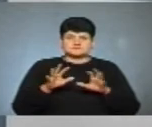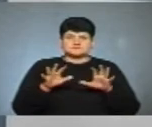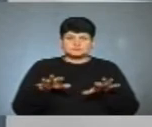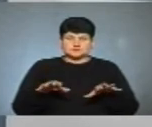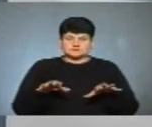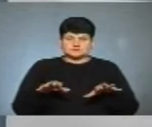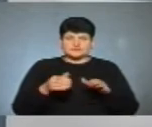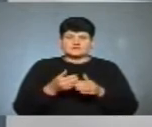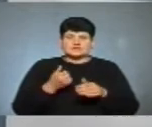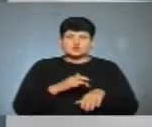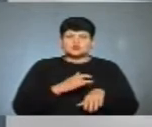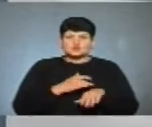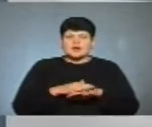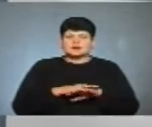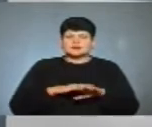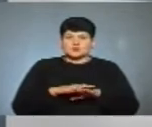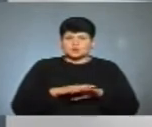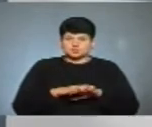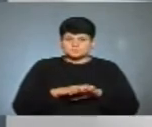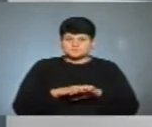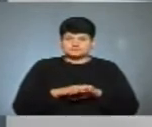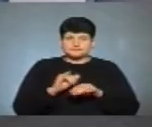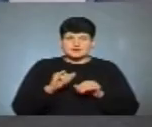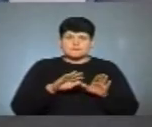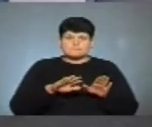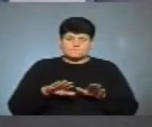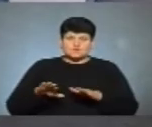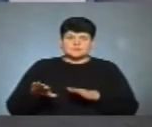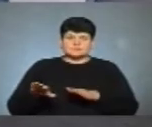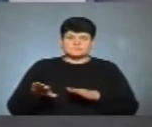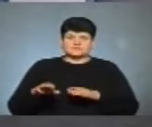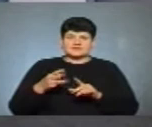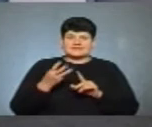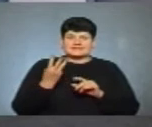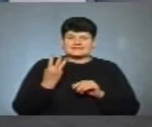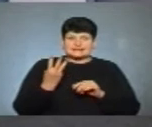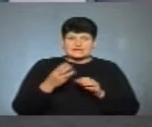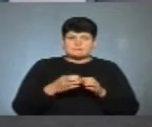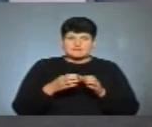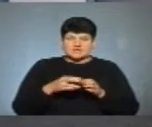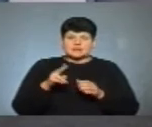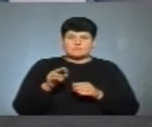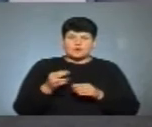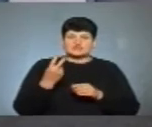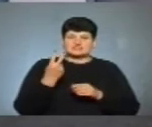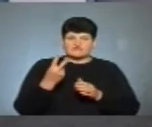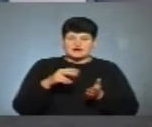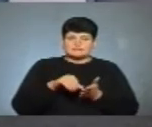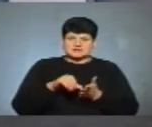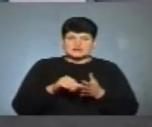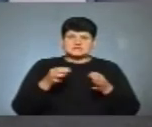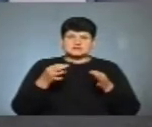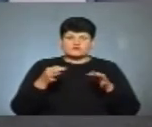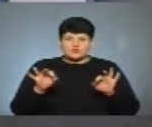голови від «Слуги народу», і потім 3 партії по 2 представника – це